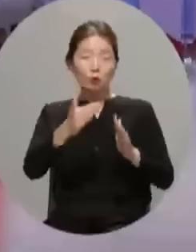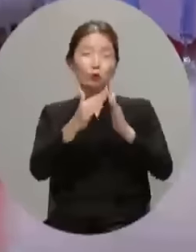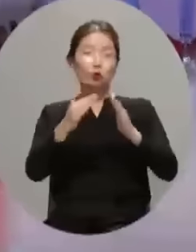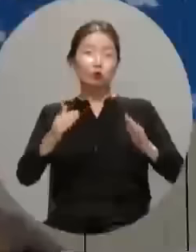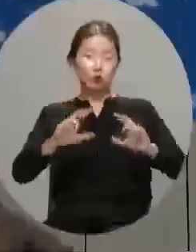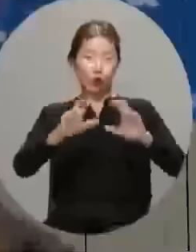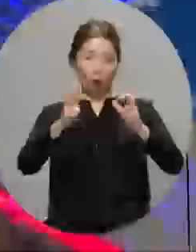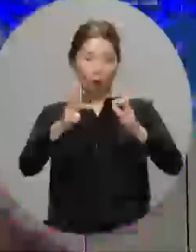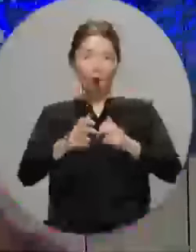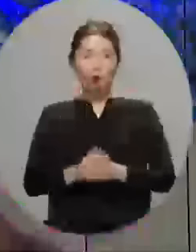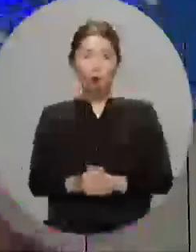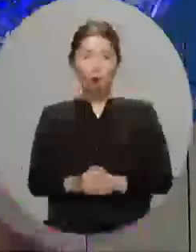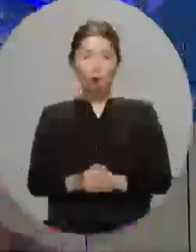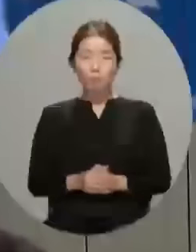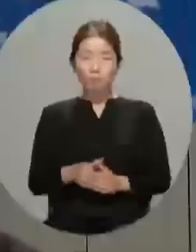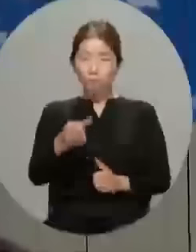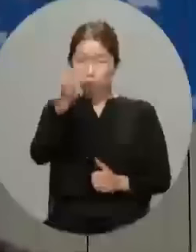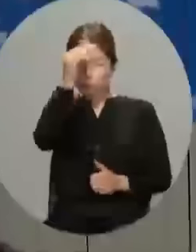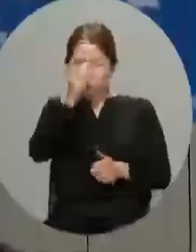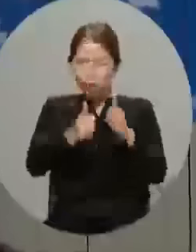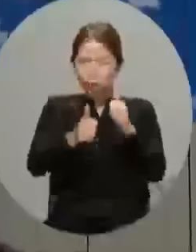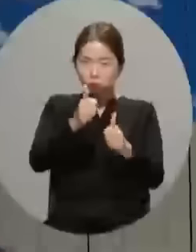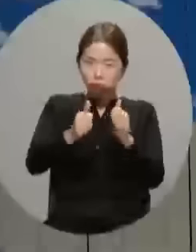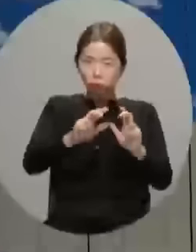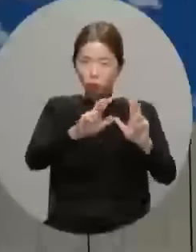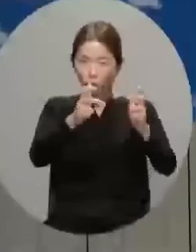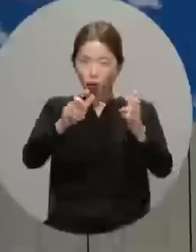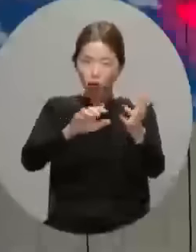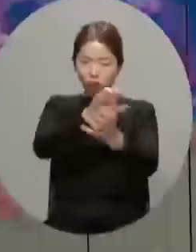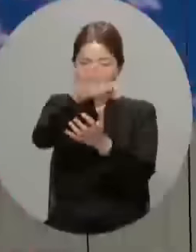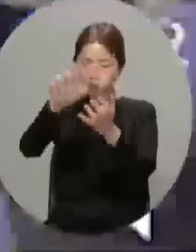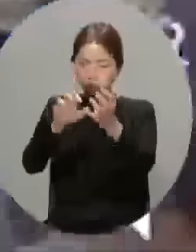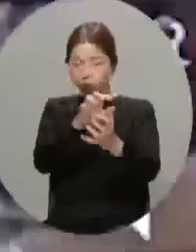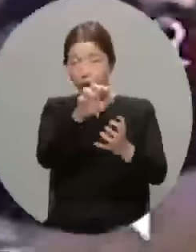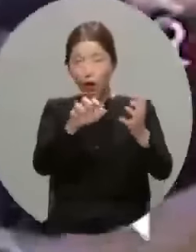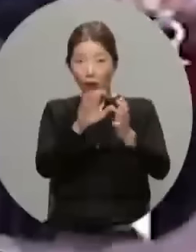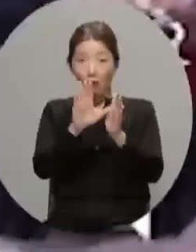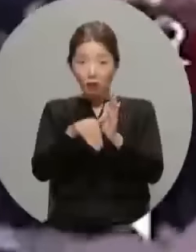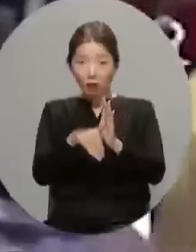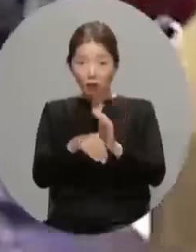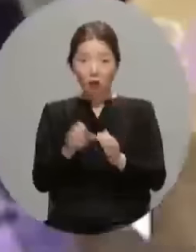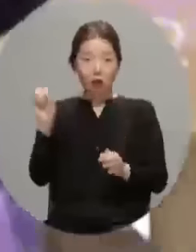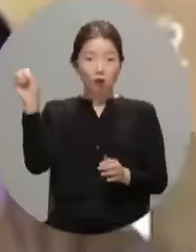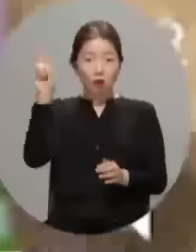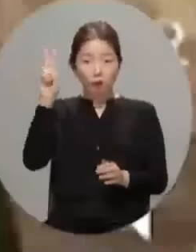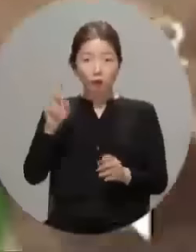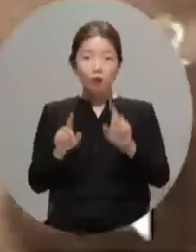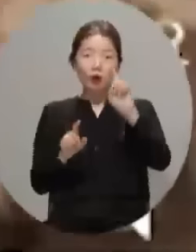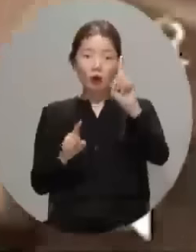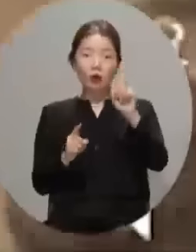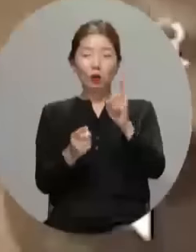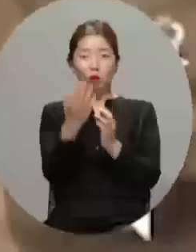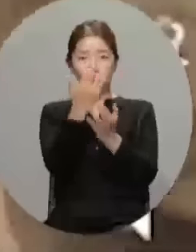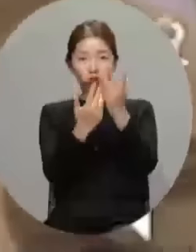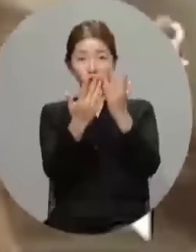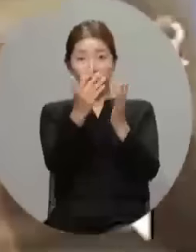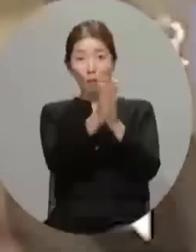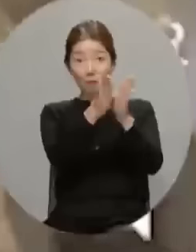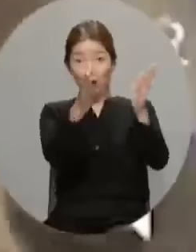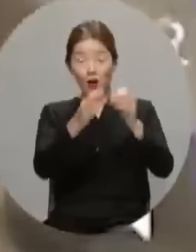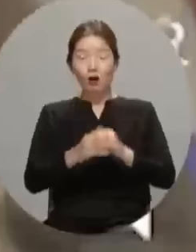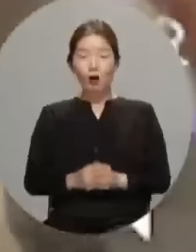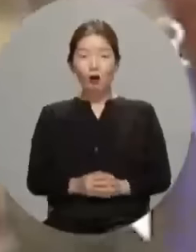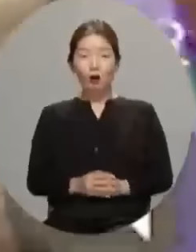드론공. 시연을 위해 여러 개의 드론공이 어지럽게 날아다니는 와중에 난데없이 공 하나에 불이 붙습니다.